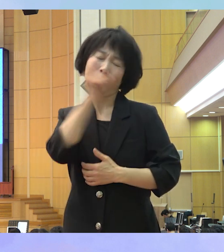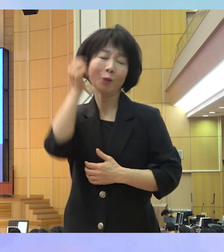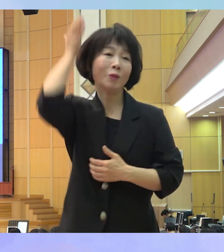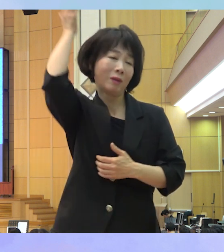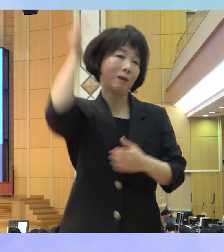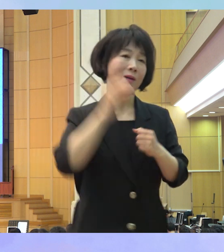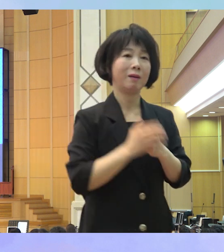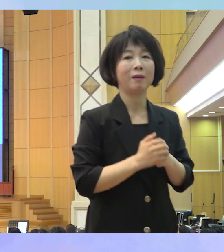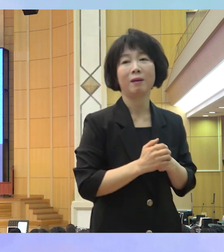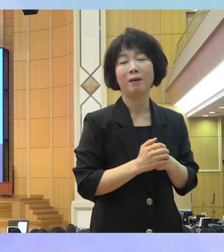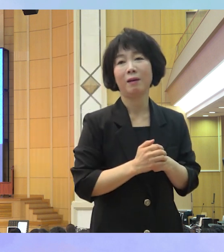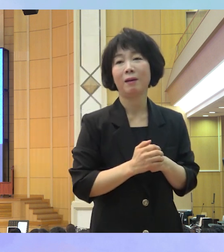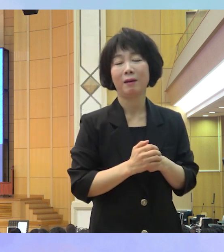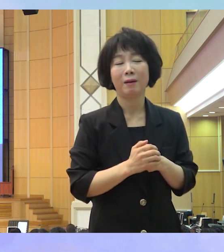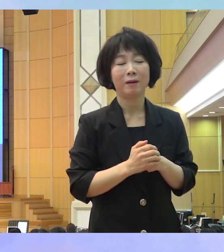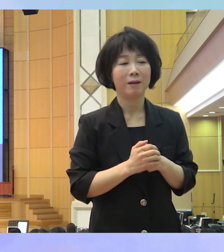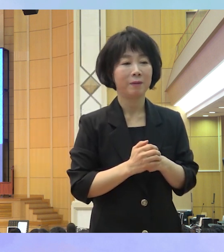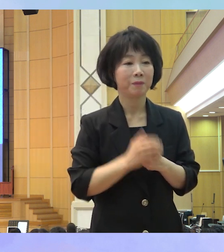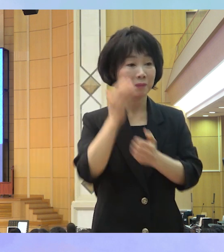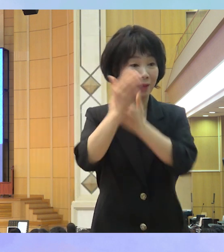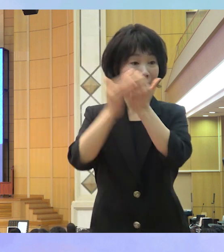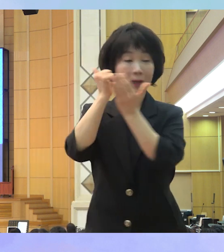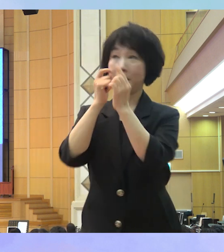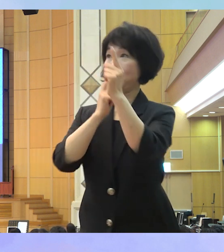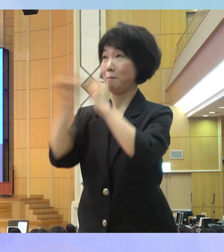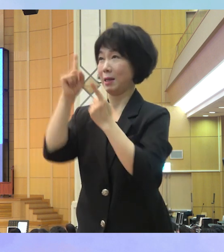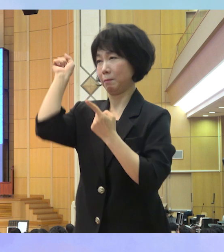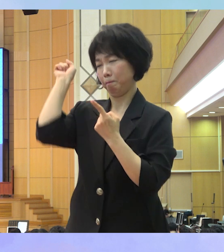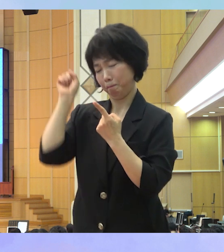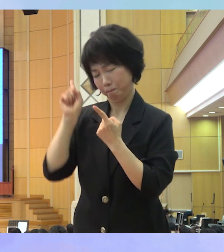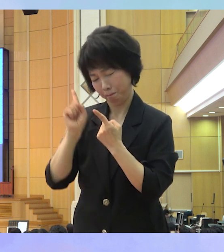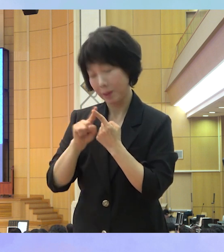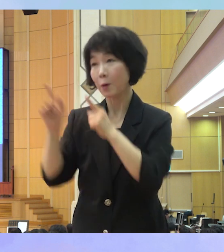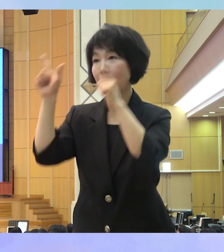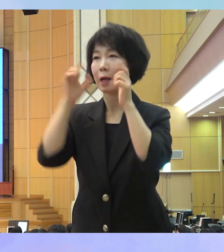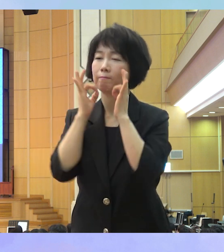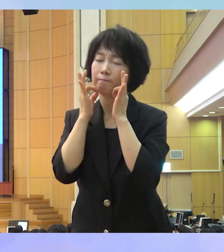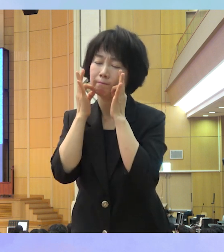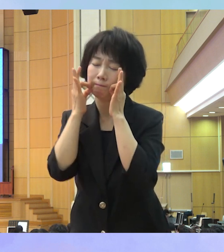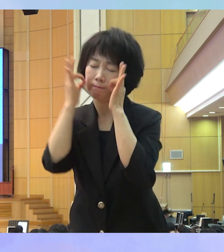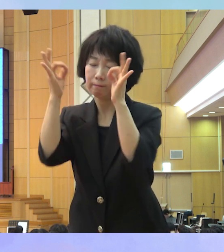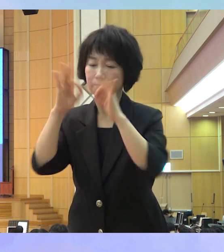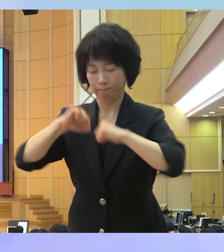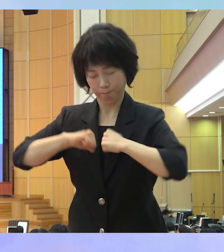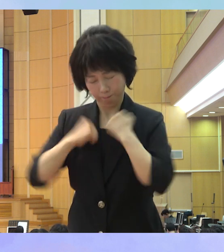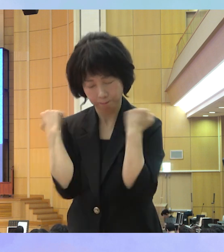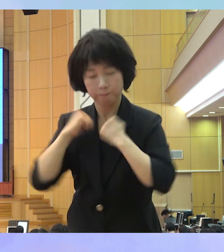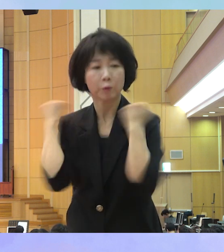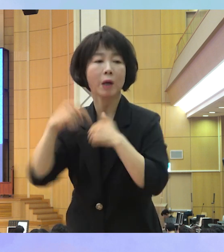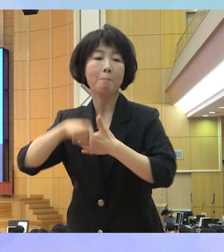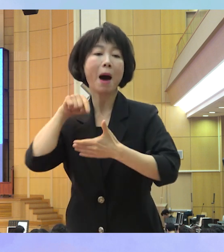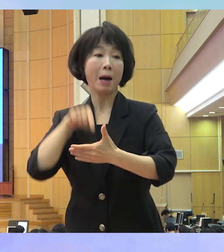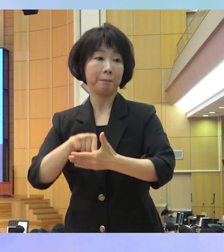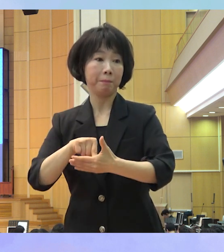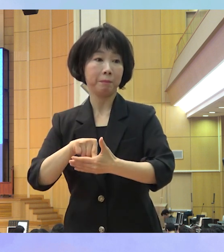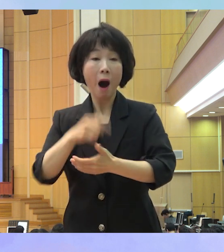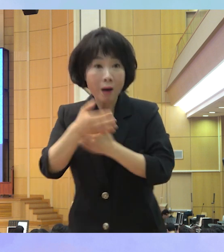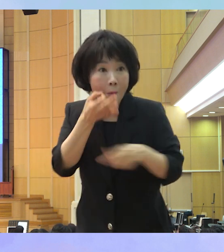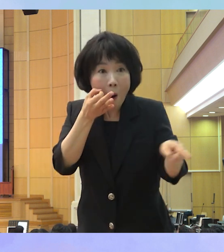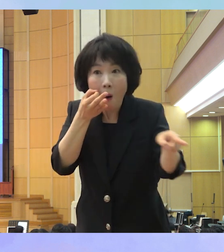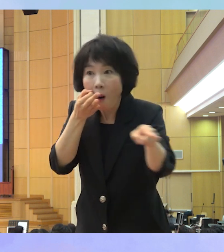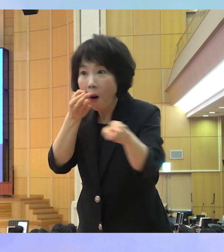그렇죠? 그리고 하나님 말씀대로 살아내려고 노력하는 그 순종함, 그것을 우리